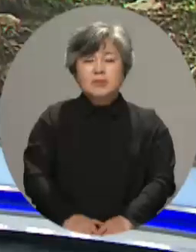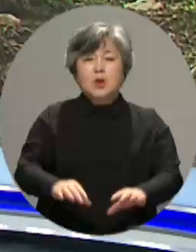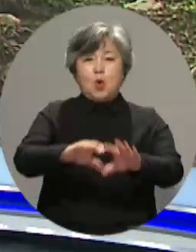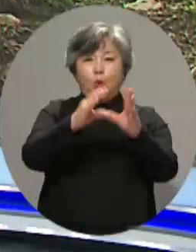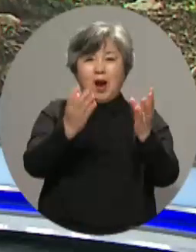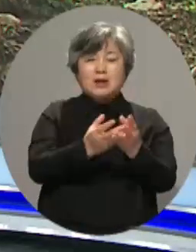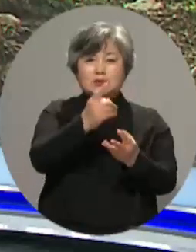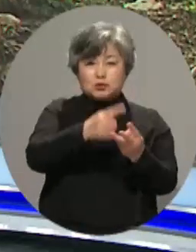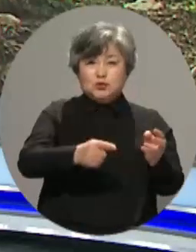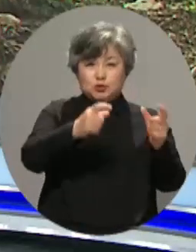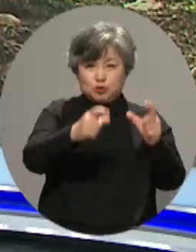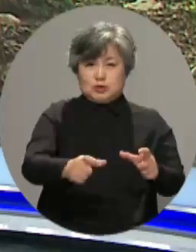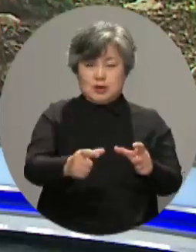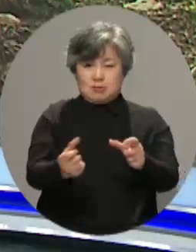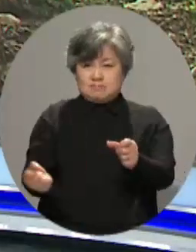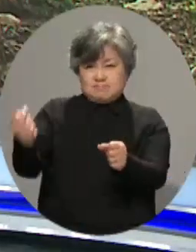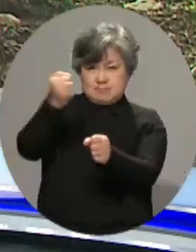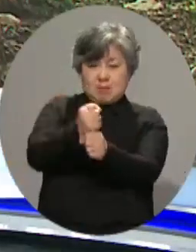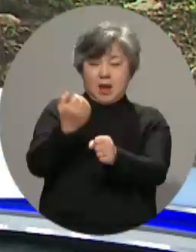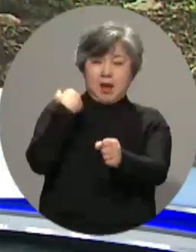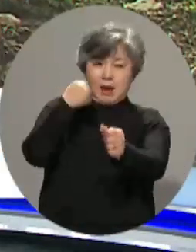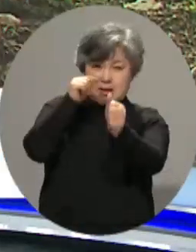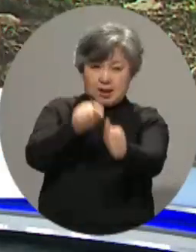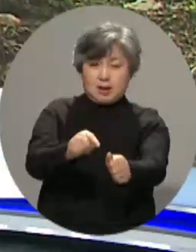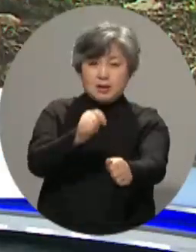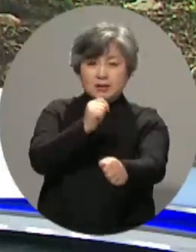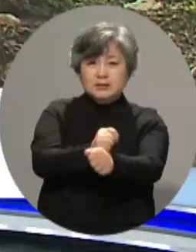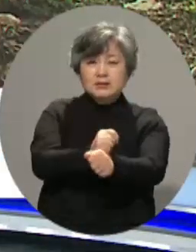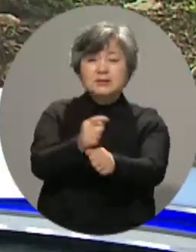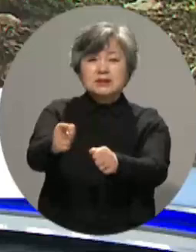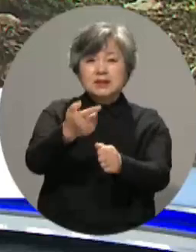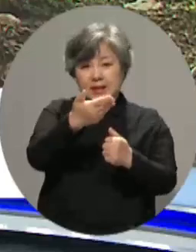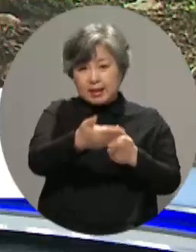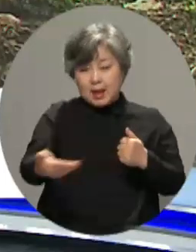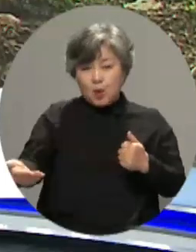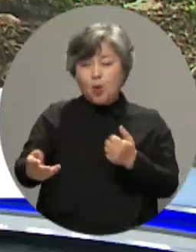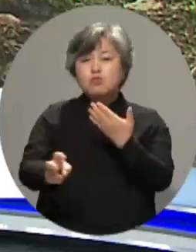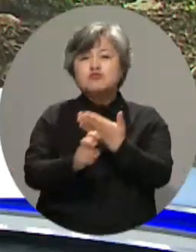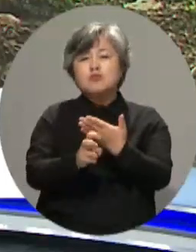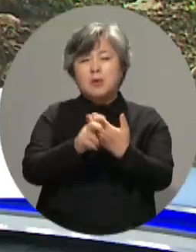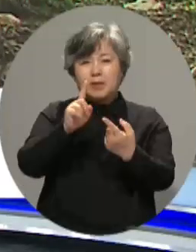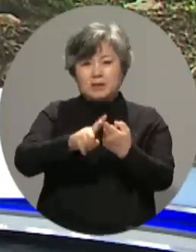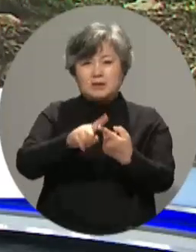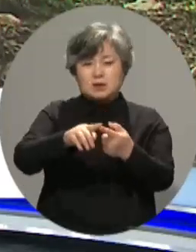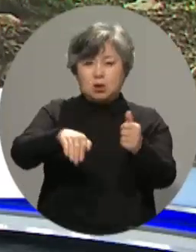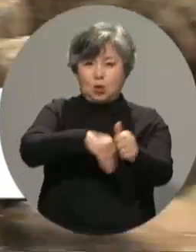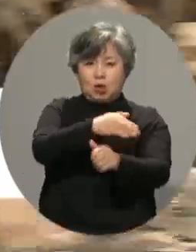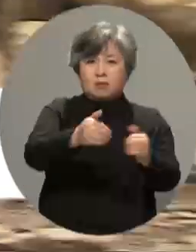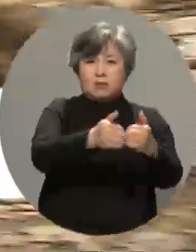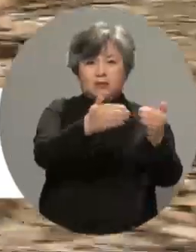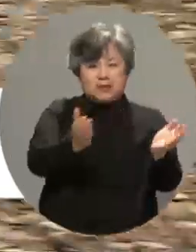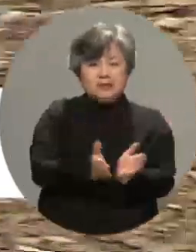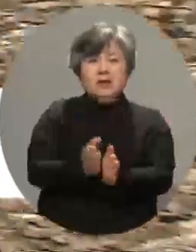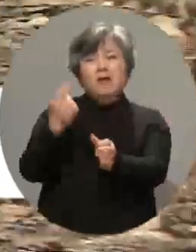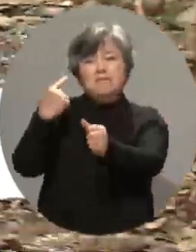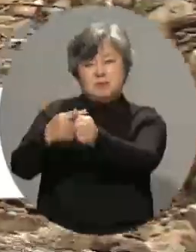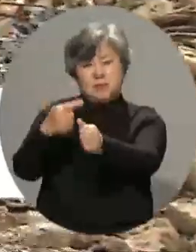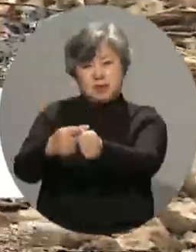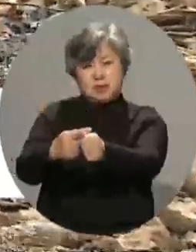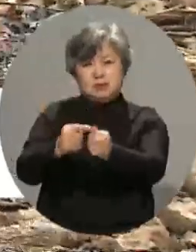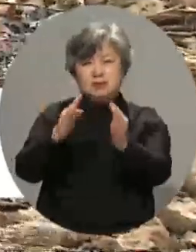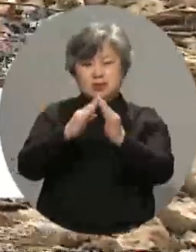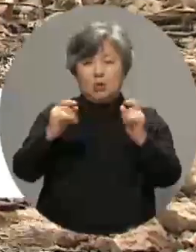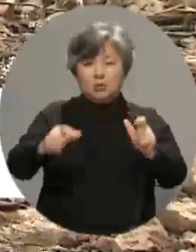완주군 l 원상회복 명령에도 이어지고 있는 신흥 개 곡 불법 공사에 대해 환경단체가 비판의 나섰습니다